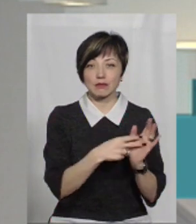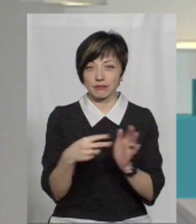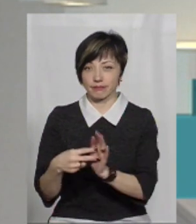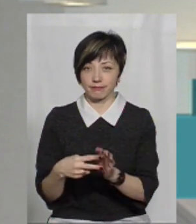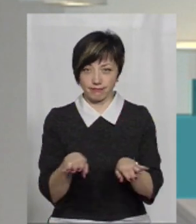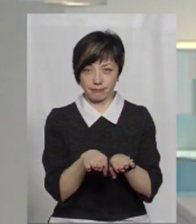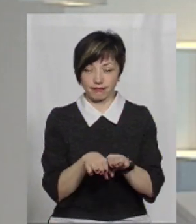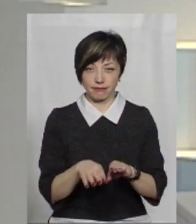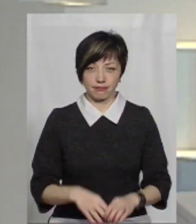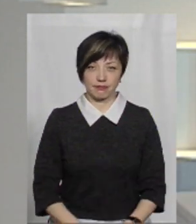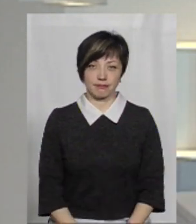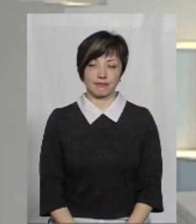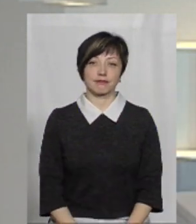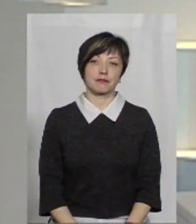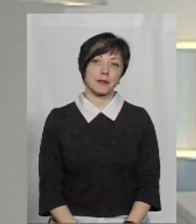Дякую.